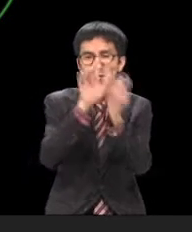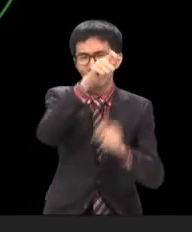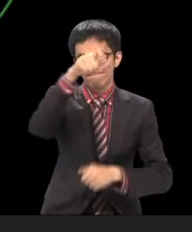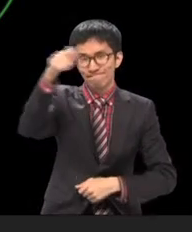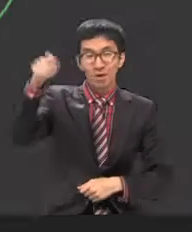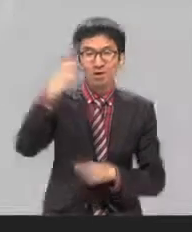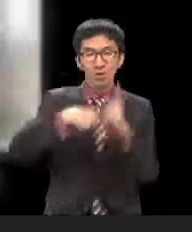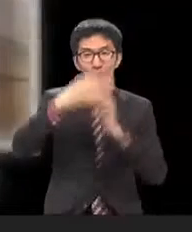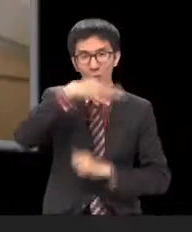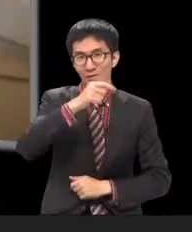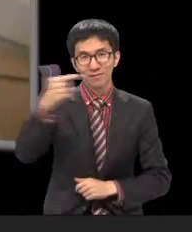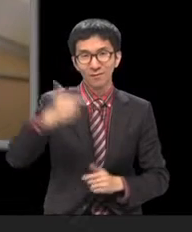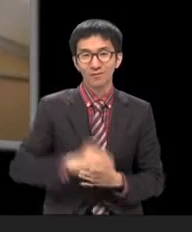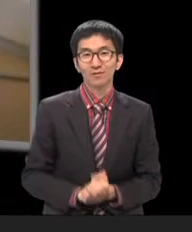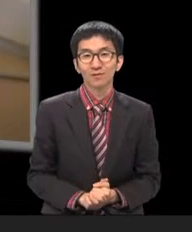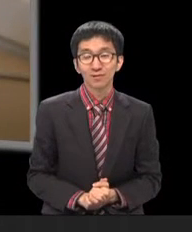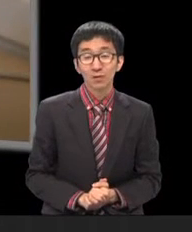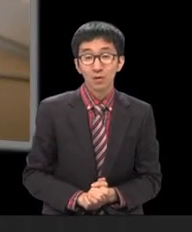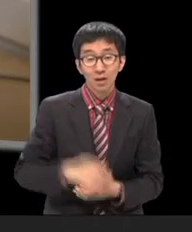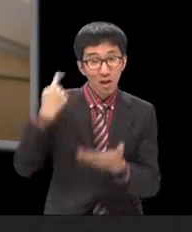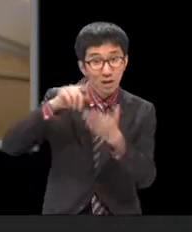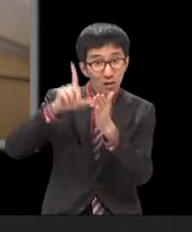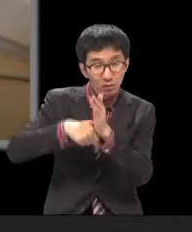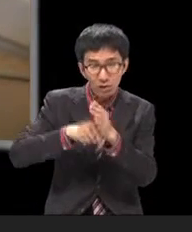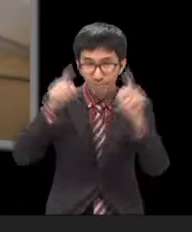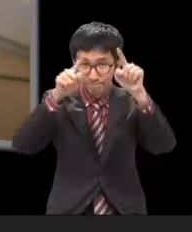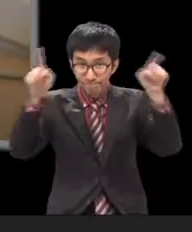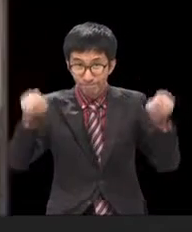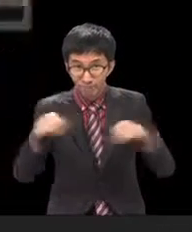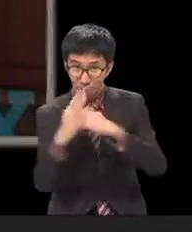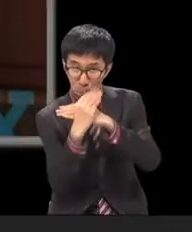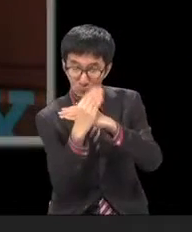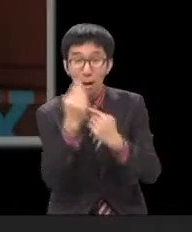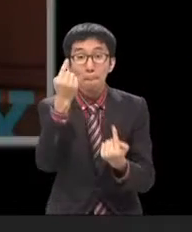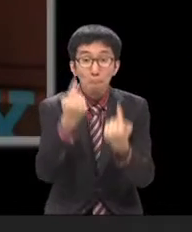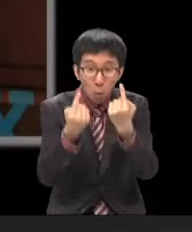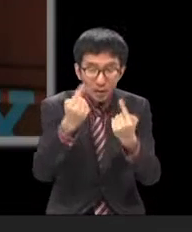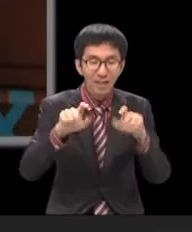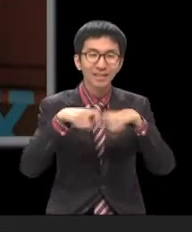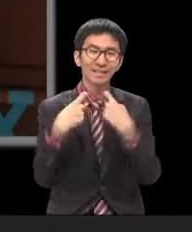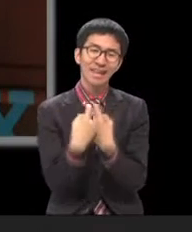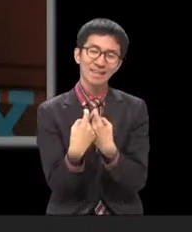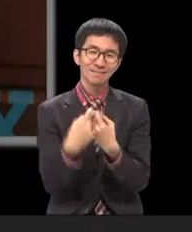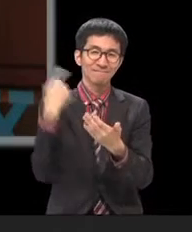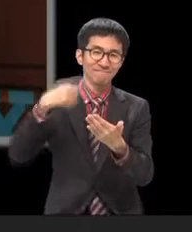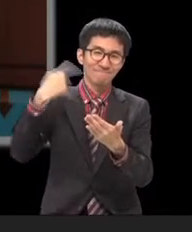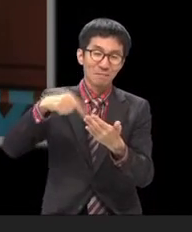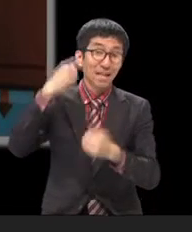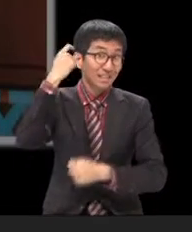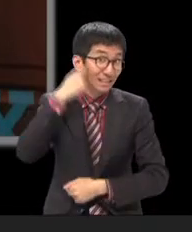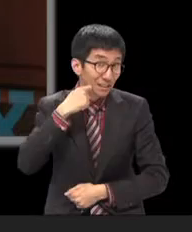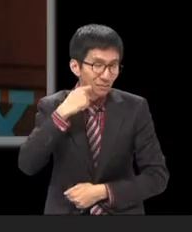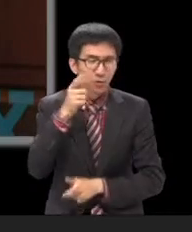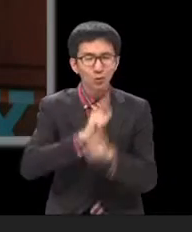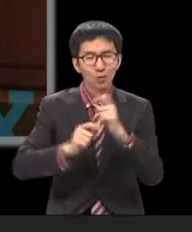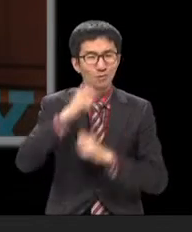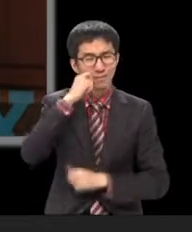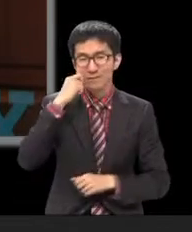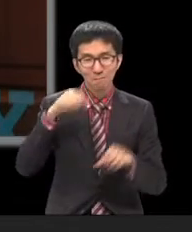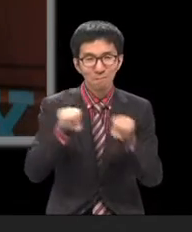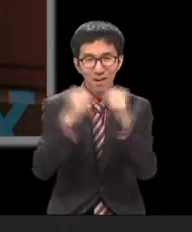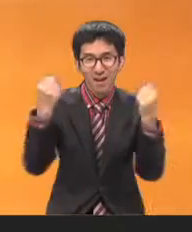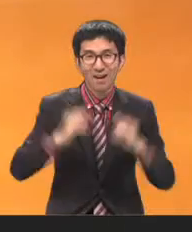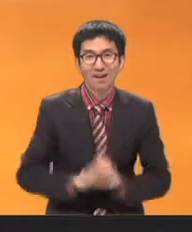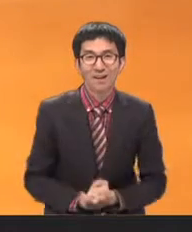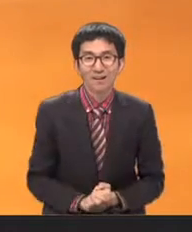선호도가 높았습니다. 강의 공간도 잘 짜여진 스튜디오보단 사적인 공간에서 자연스럽게 진행되는 경우가 인기가